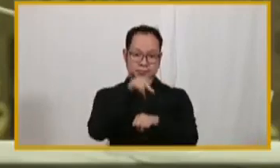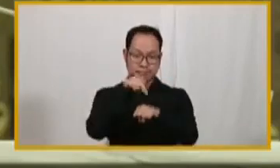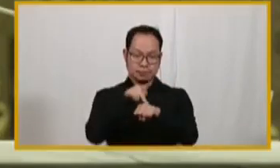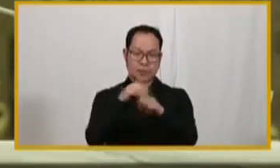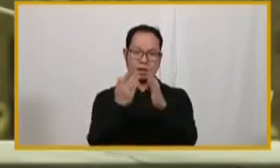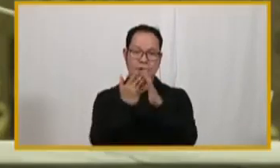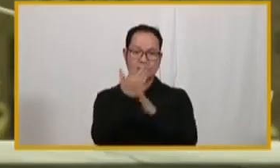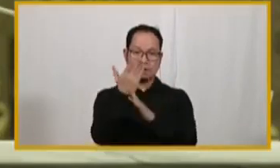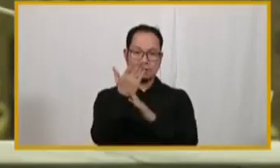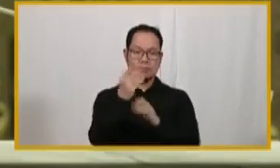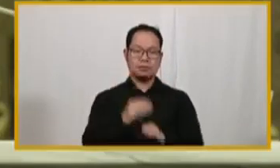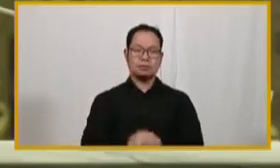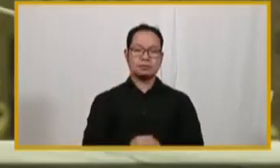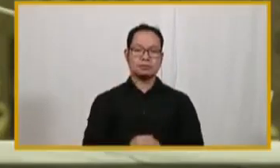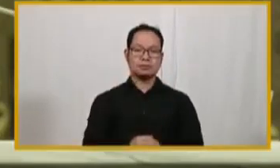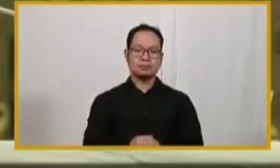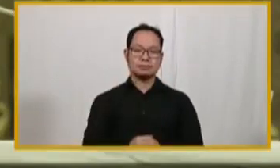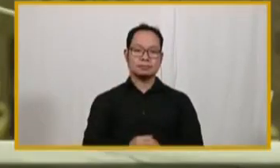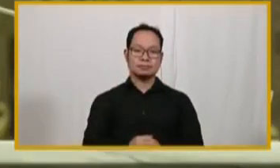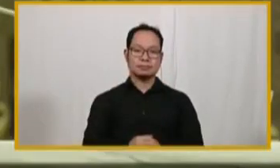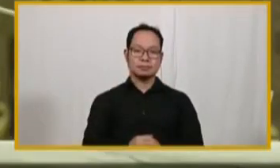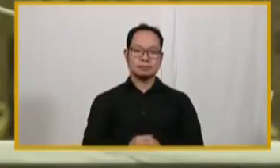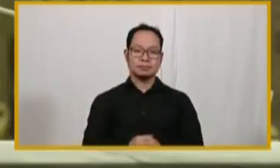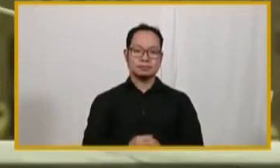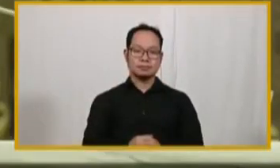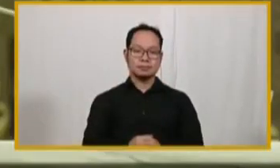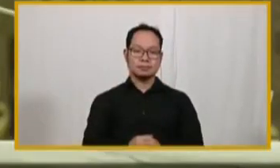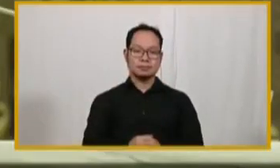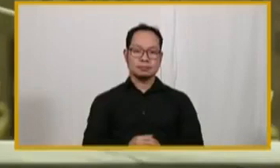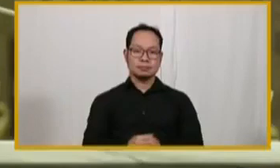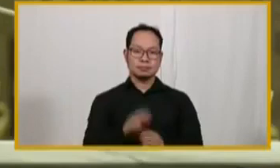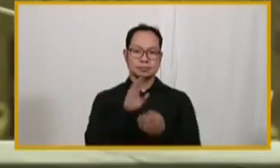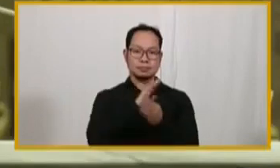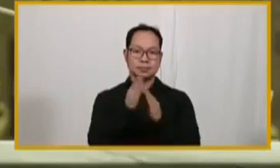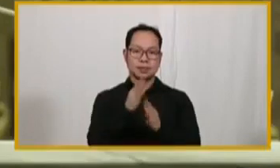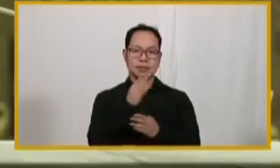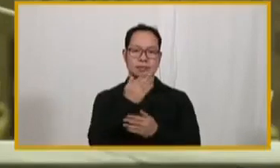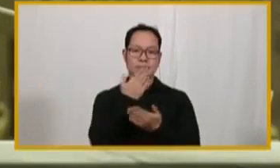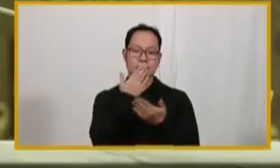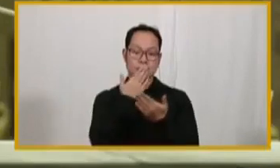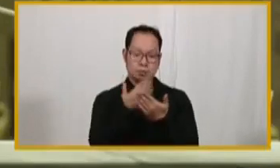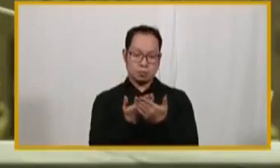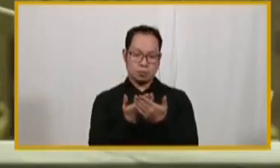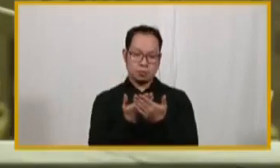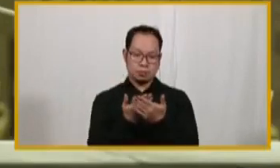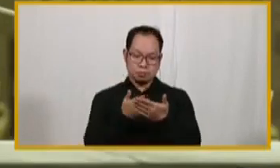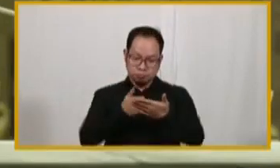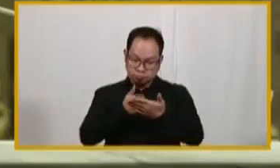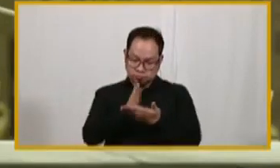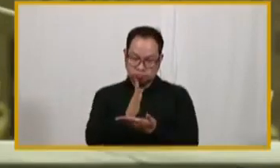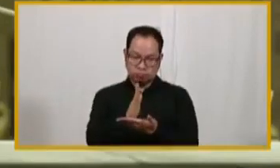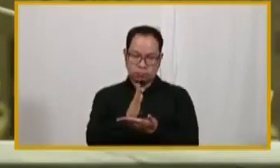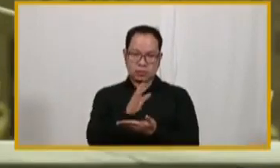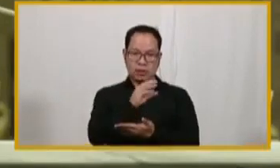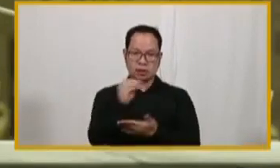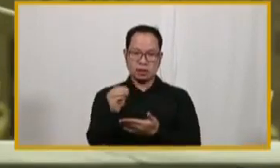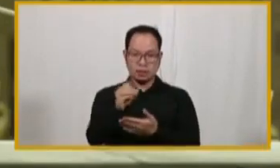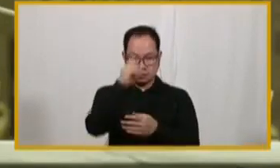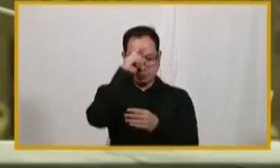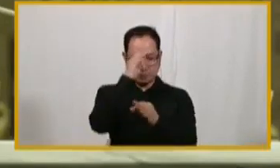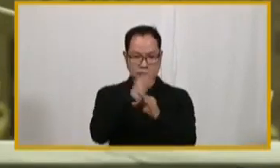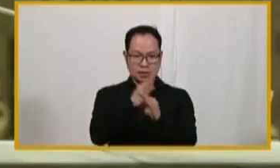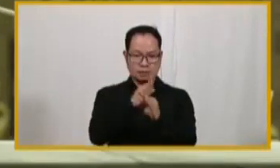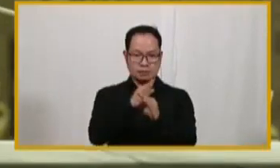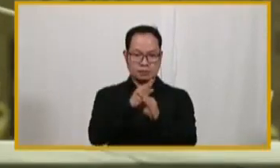sa pamamagitan ng pagiging mabuti, matuwid at tapat